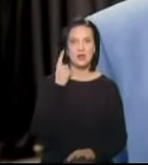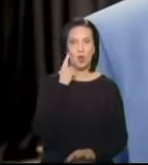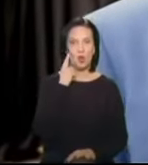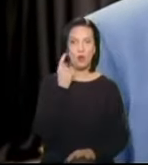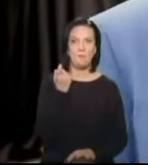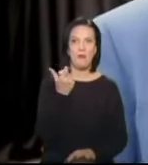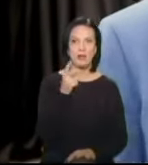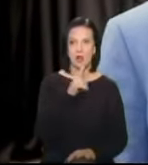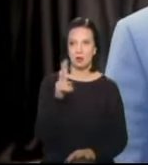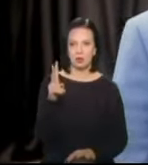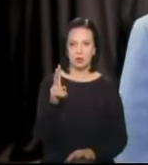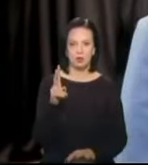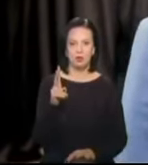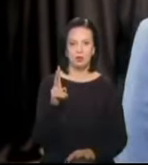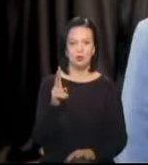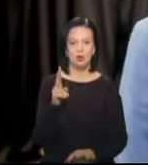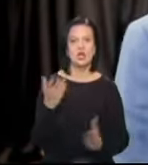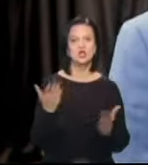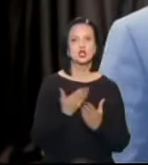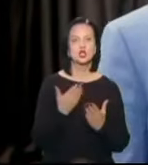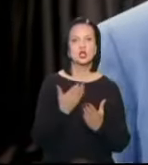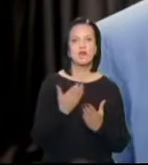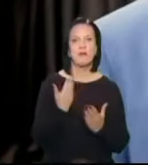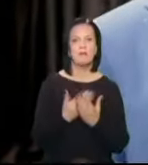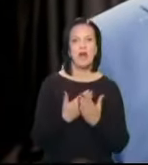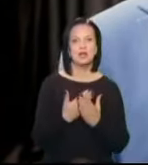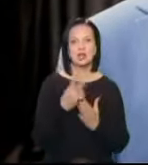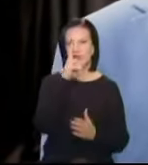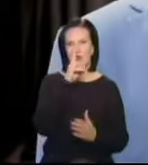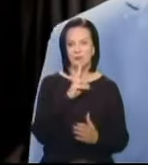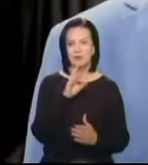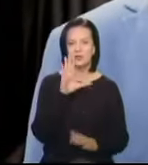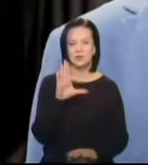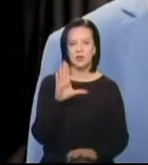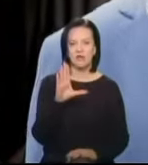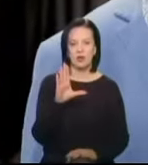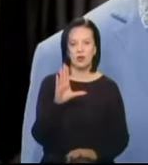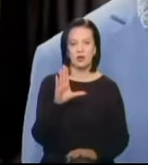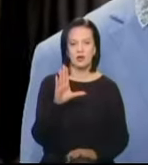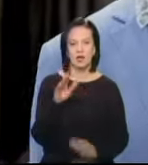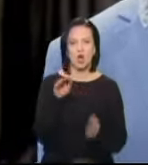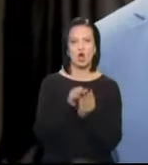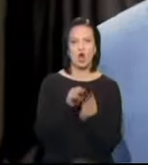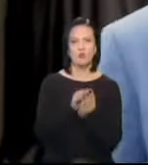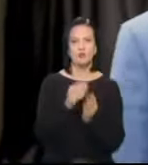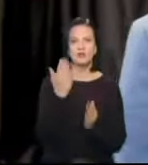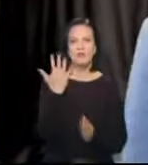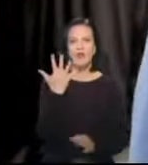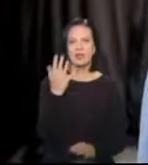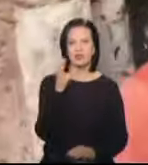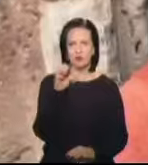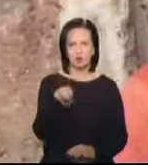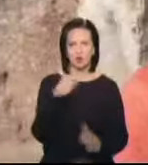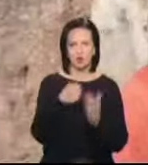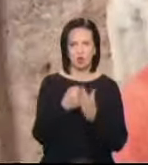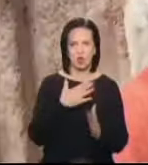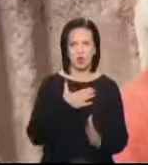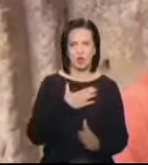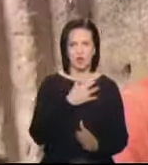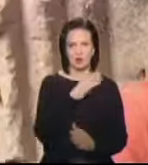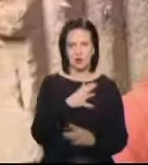хто жив майже 2 місяці в гробниці 5-го століття до нашої ери.